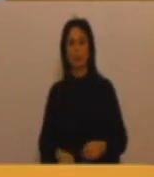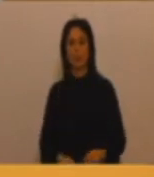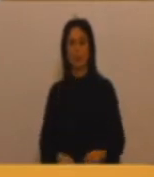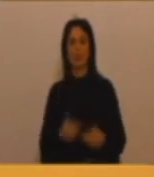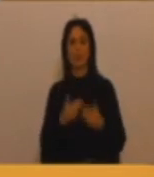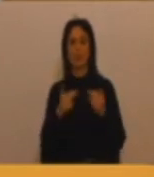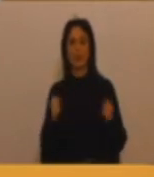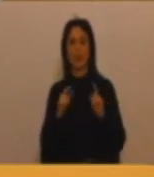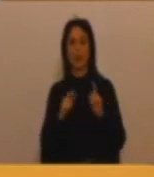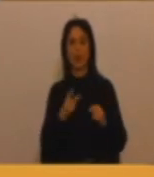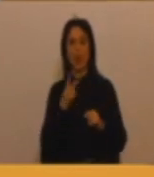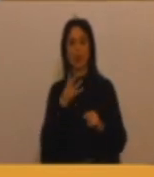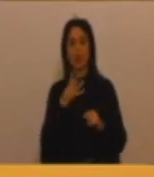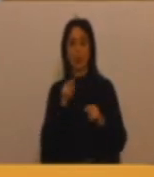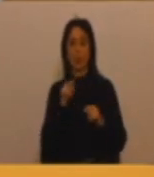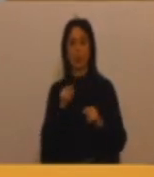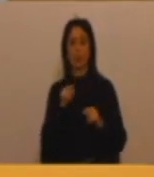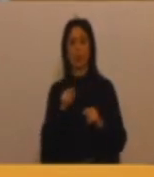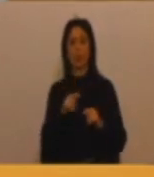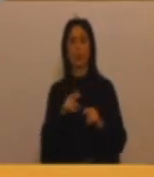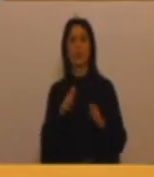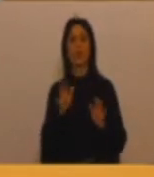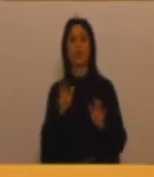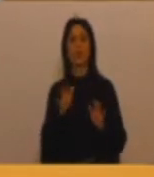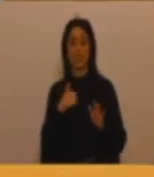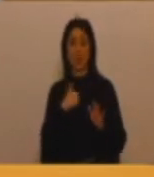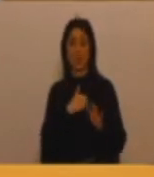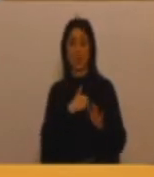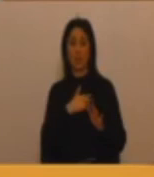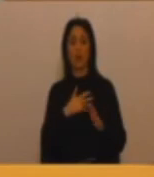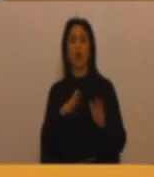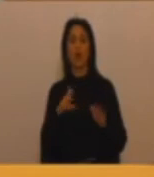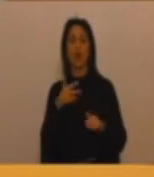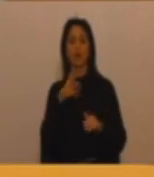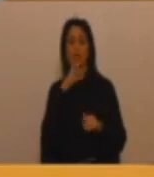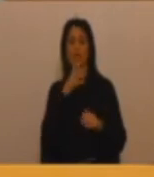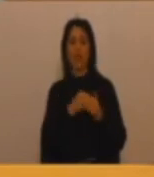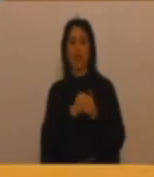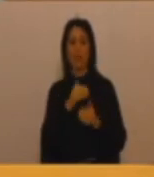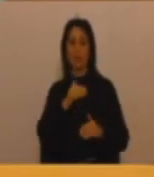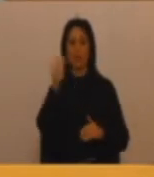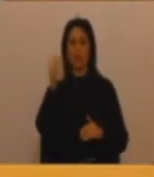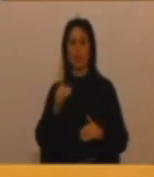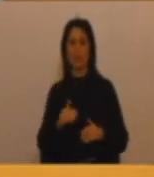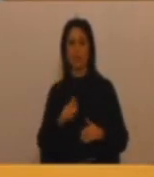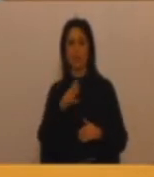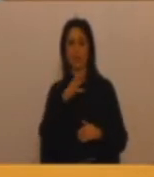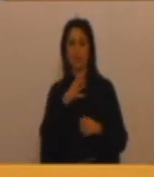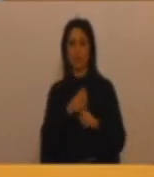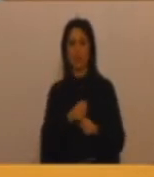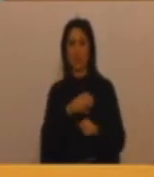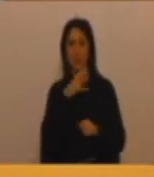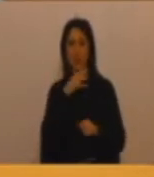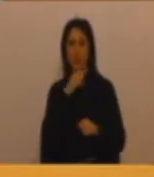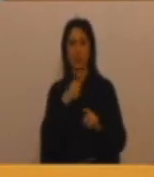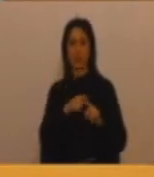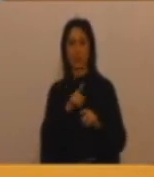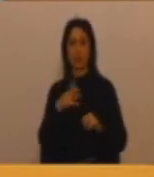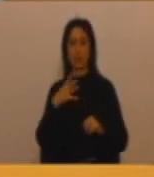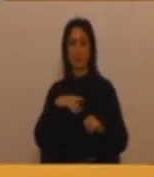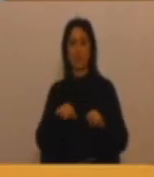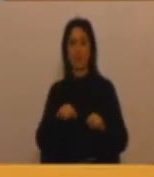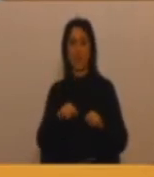დიახ, 25 წელი კი არა, მე ჩემინება რო იყოს 30 წლამდე ავწევდი ამ ასაკს, შეზღუდის ასაკს. იმით რომ